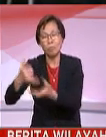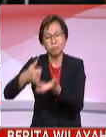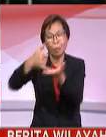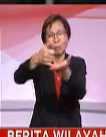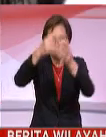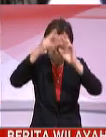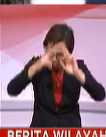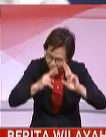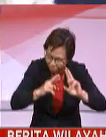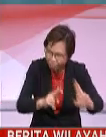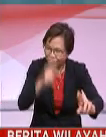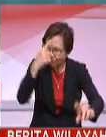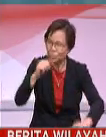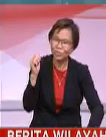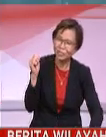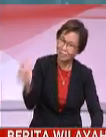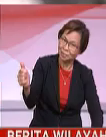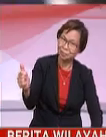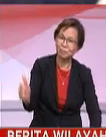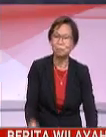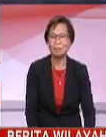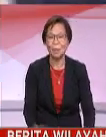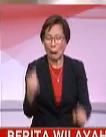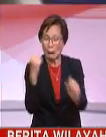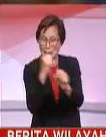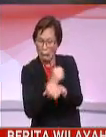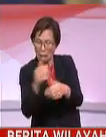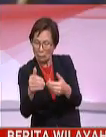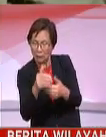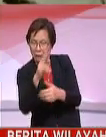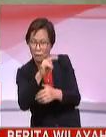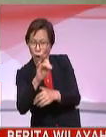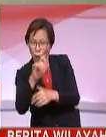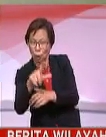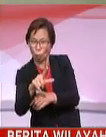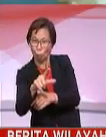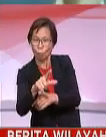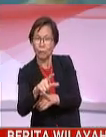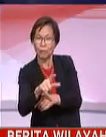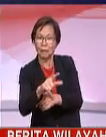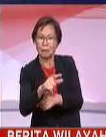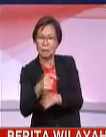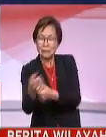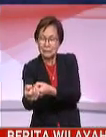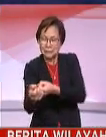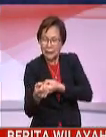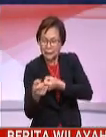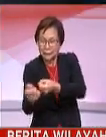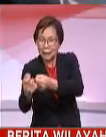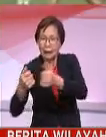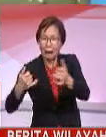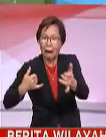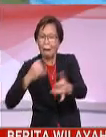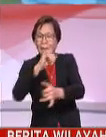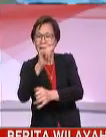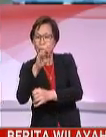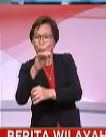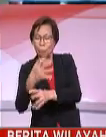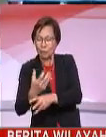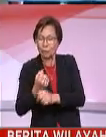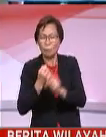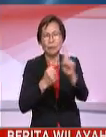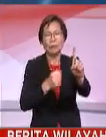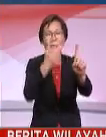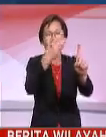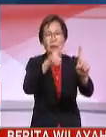satu penghormatan buat dirinya. Pencabar terdekat Nicole ialah legenda tarik tali Island James Keogh yang memperoleh